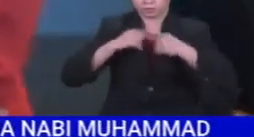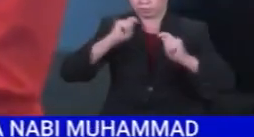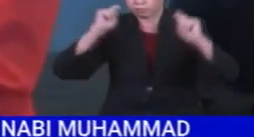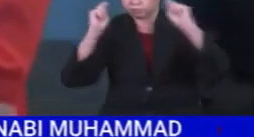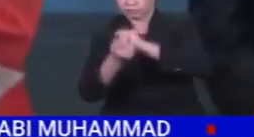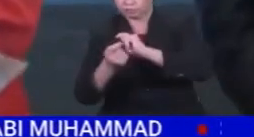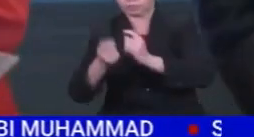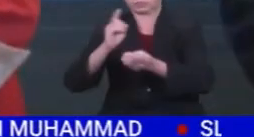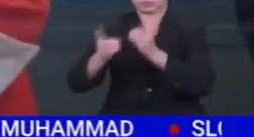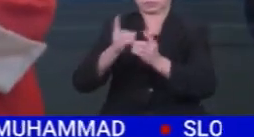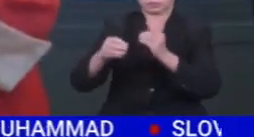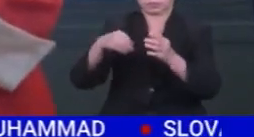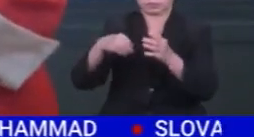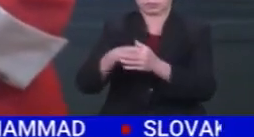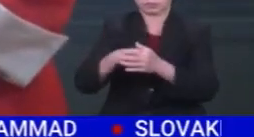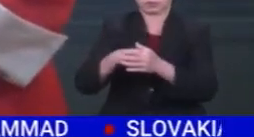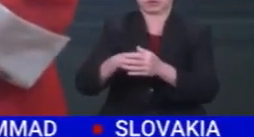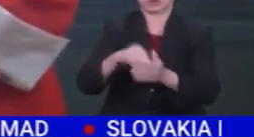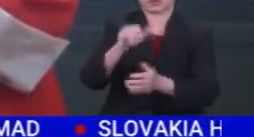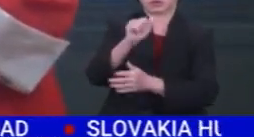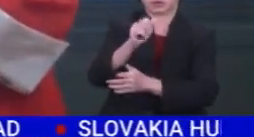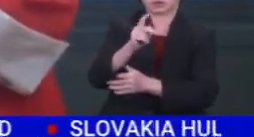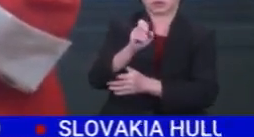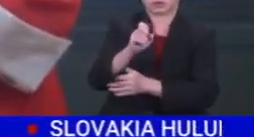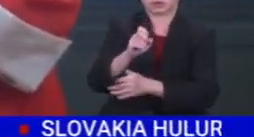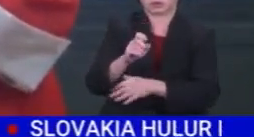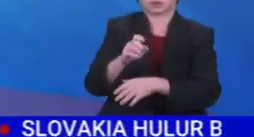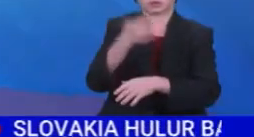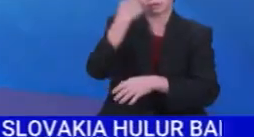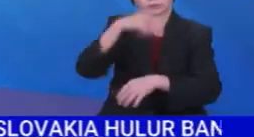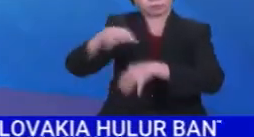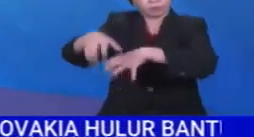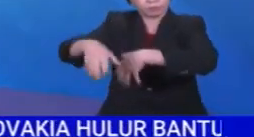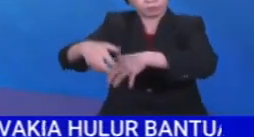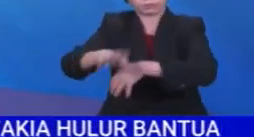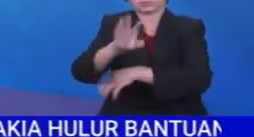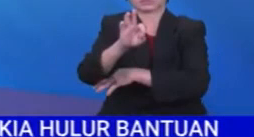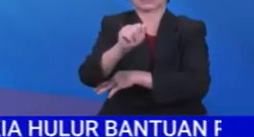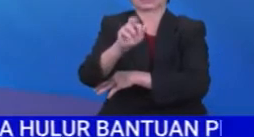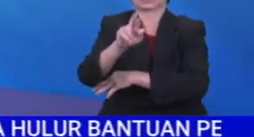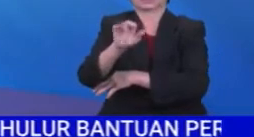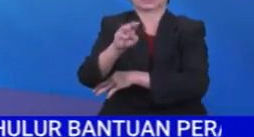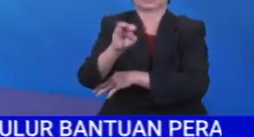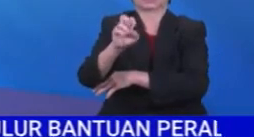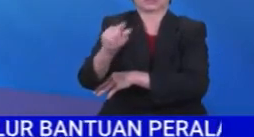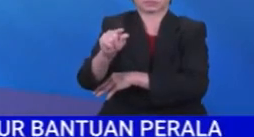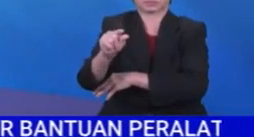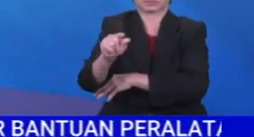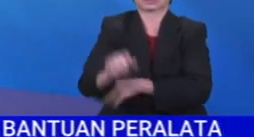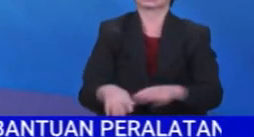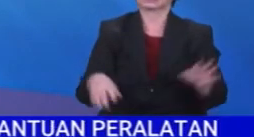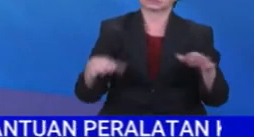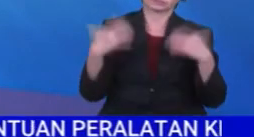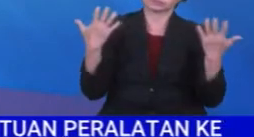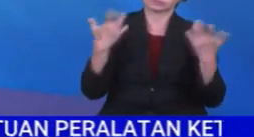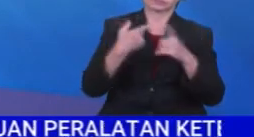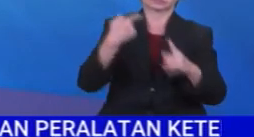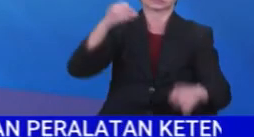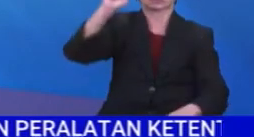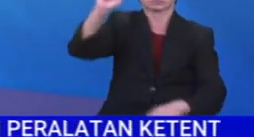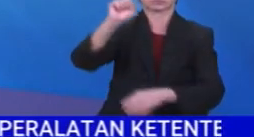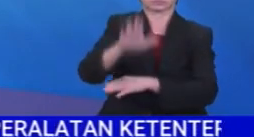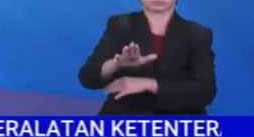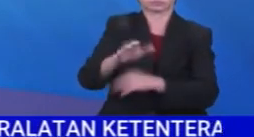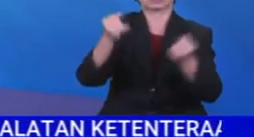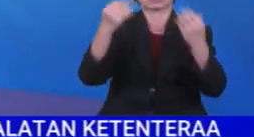transformasi digital dalam ruang AG Hai atau tak faming baik sekian perkembangan dari sofa untuk